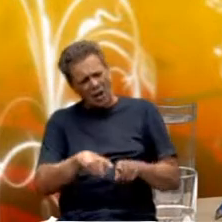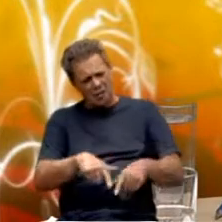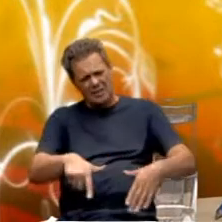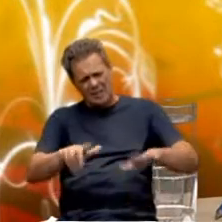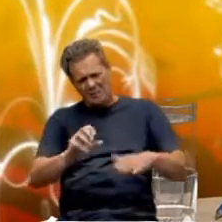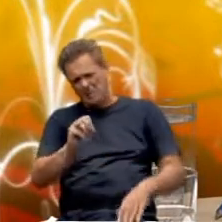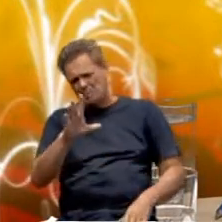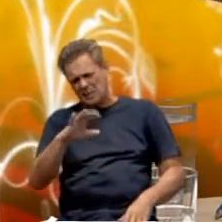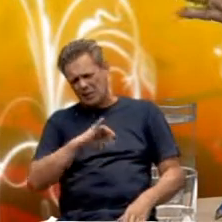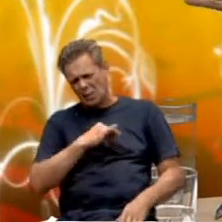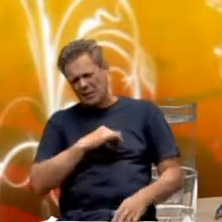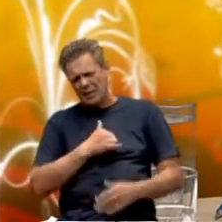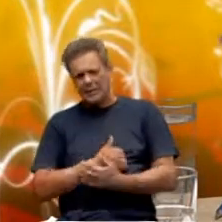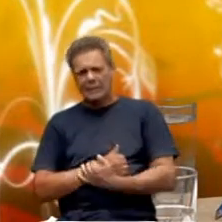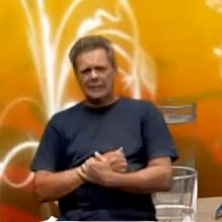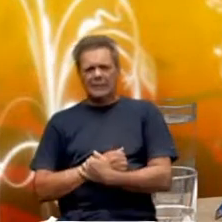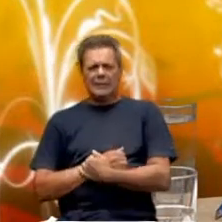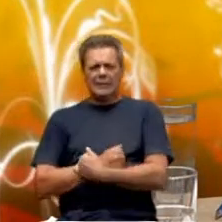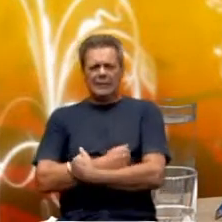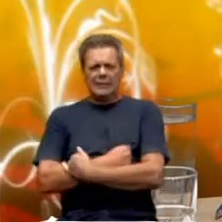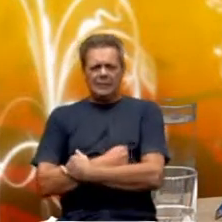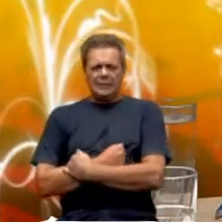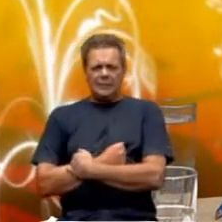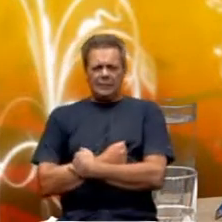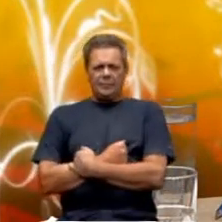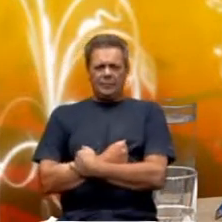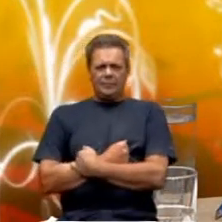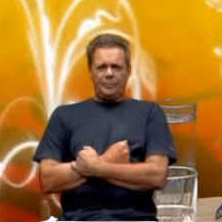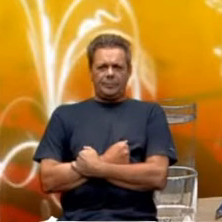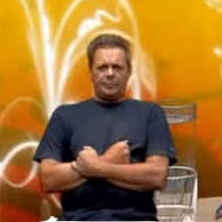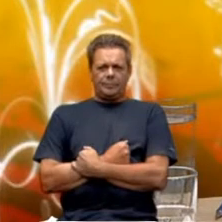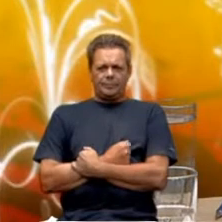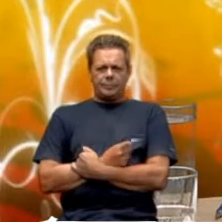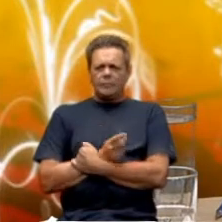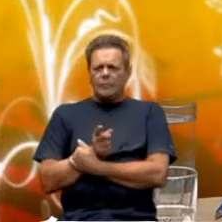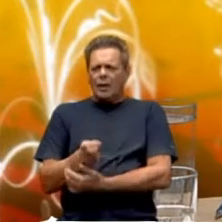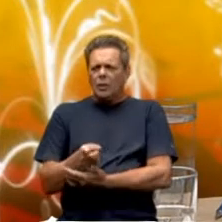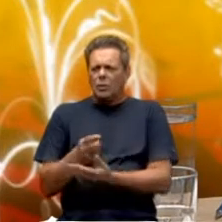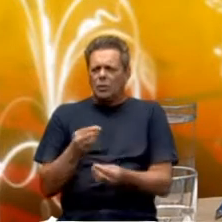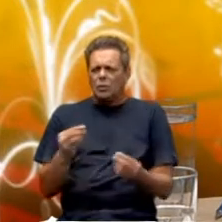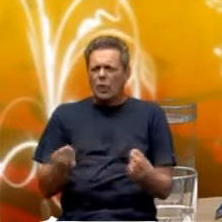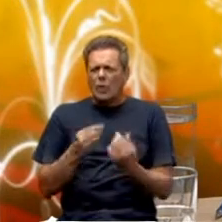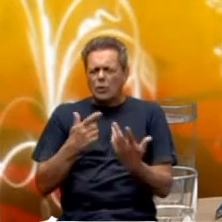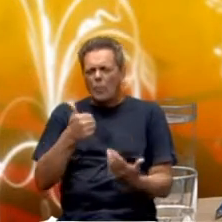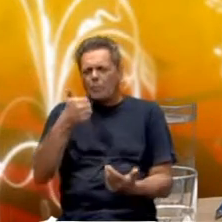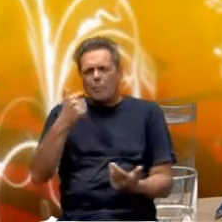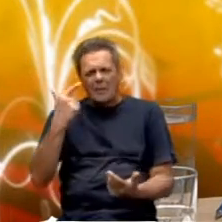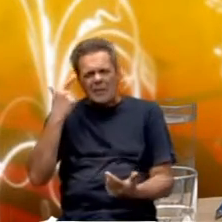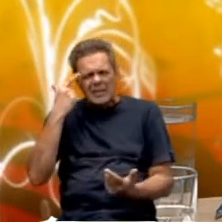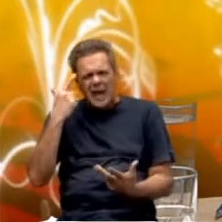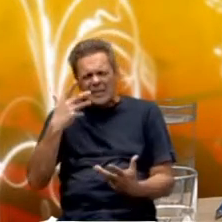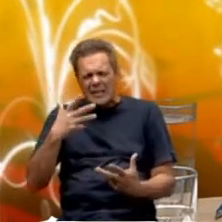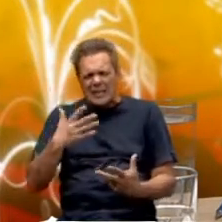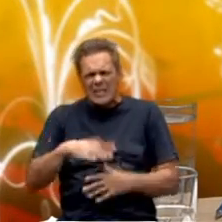15 godina, sad ću se ja vratiti na žensko, bliženje žensko. Ja 15 godina, to je ono, prvi znaci svega,